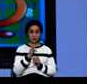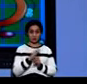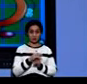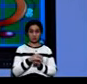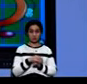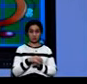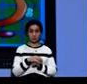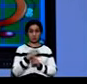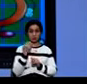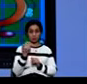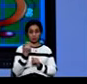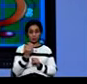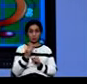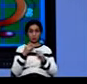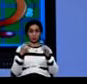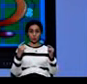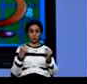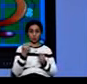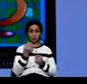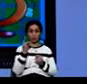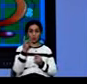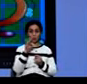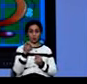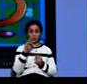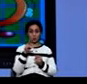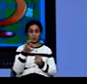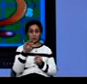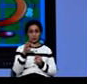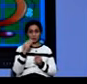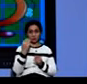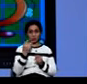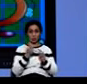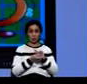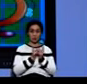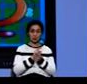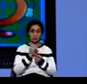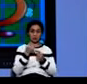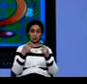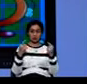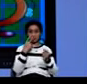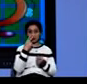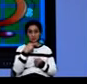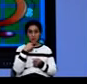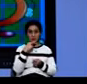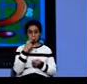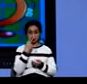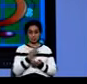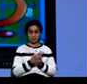қолдайатқанымызда, оны түрлі хіл родлар білен хар хіл өзгерішіні етіберге